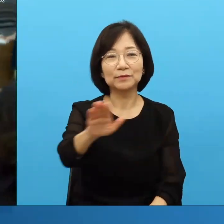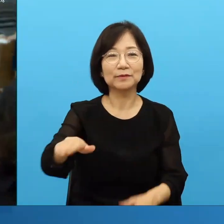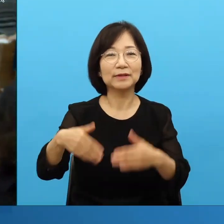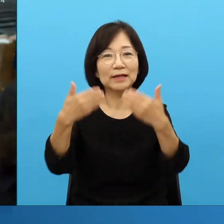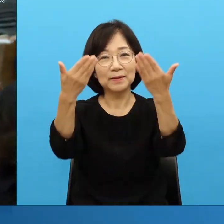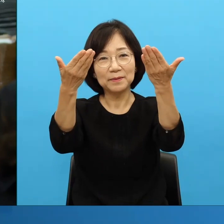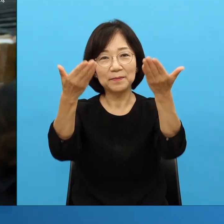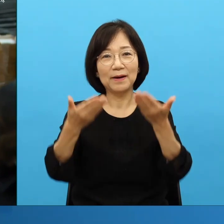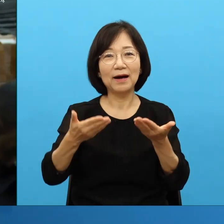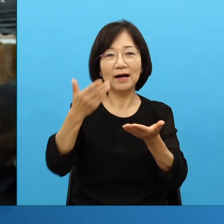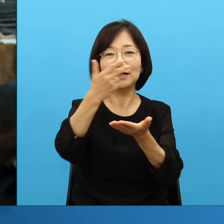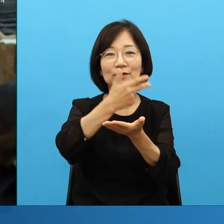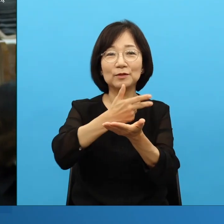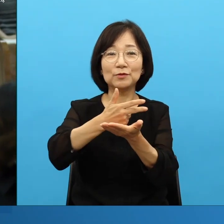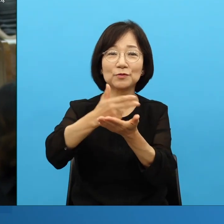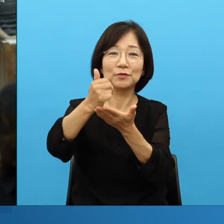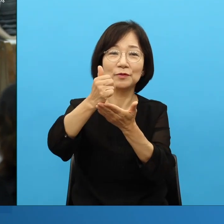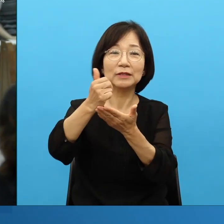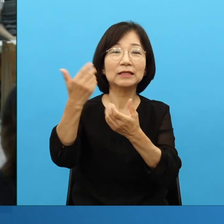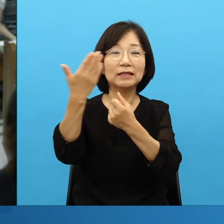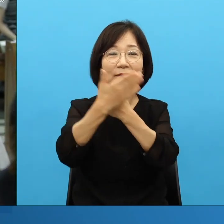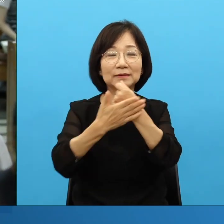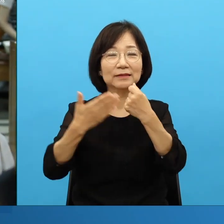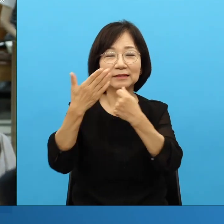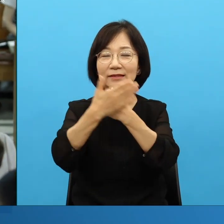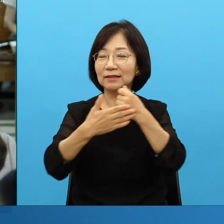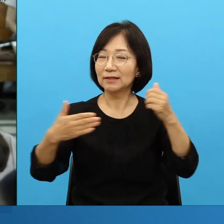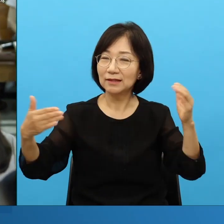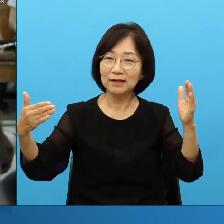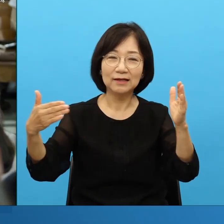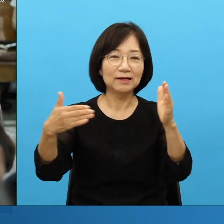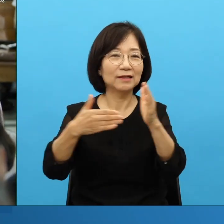할렐루야. 우리 받은 주님 은혜